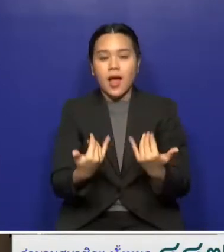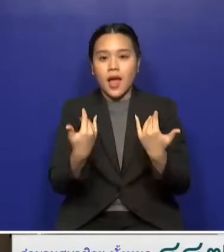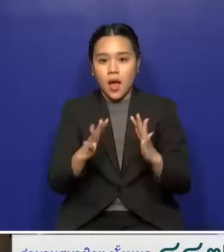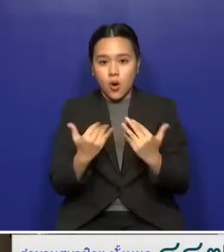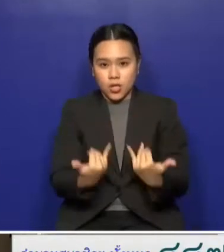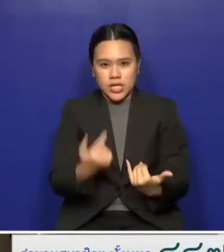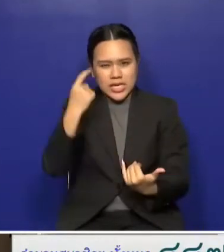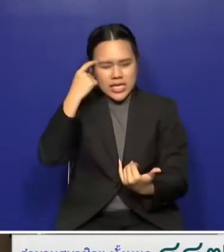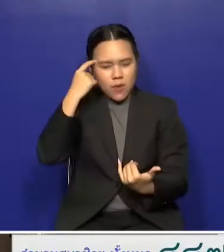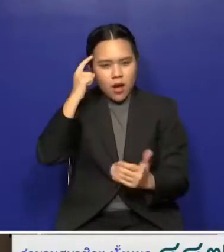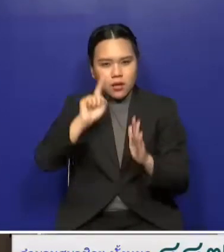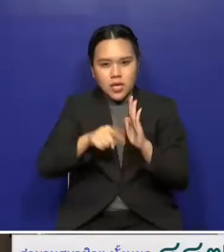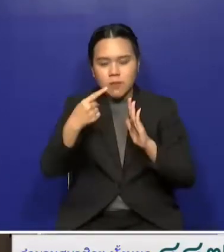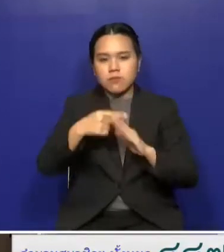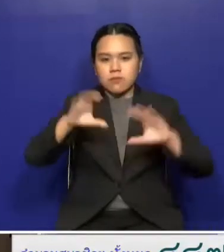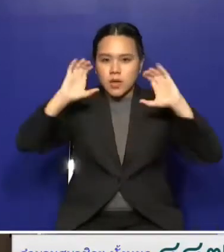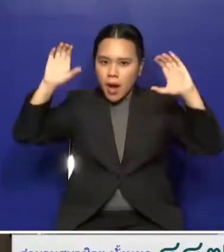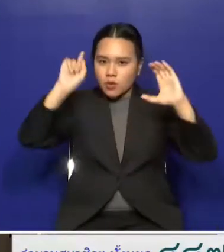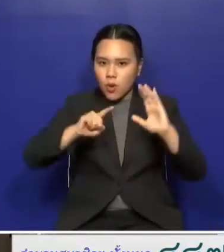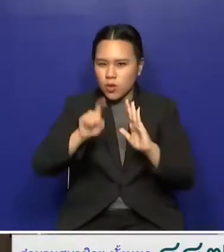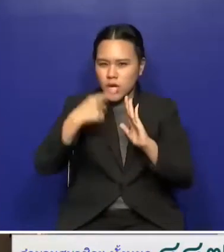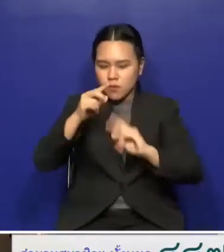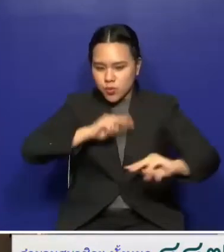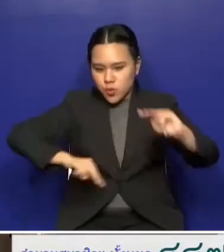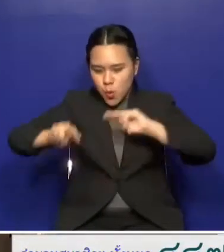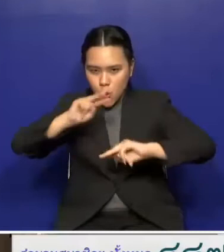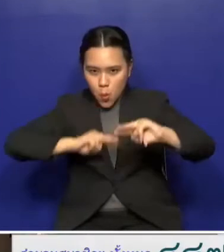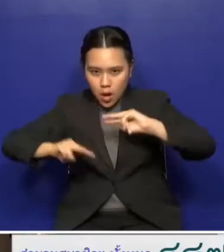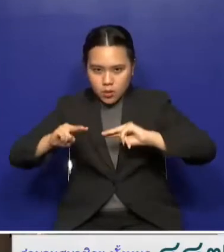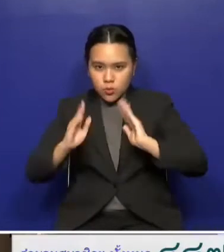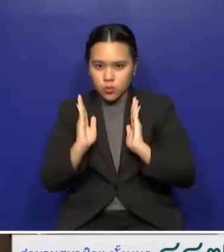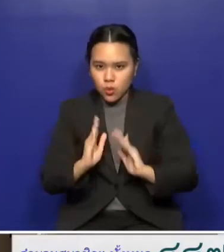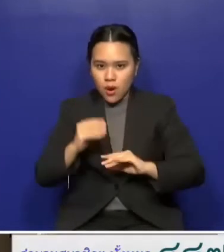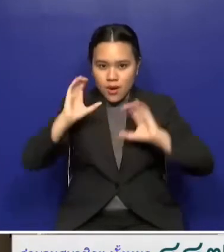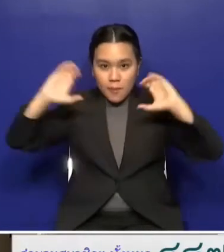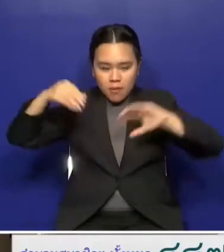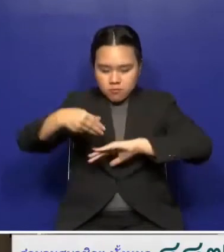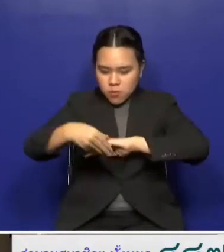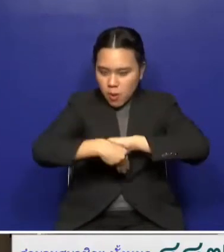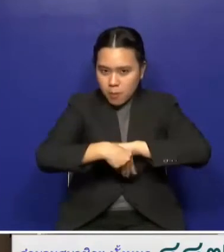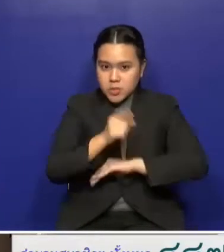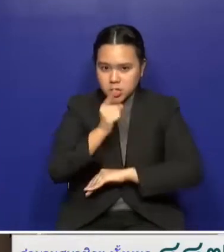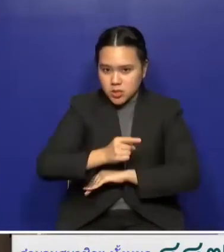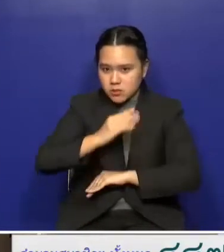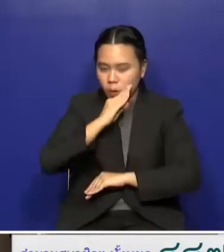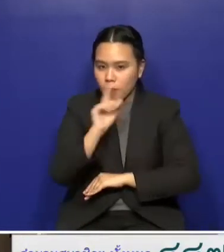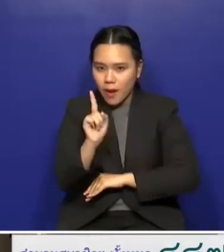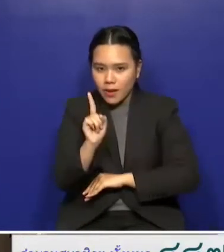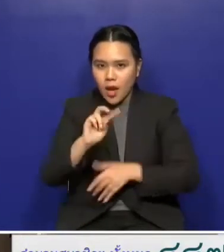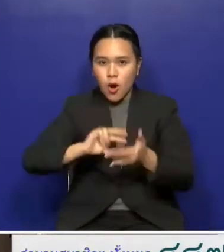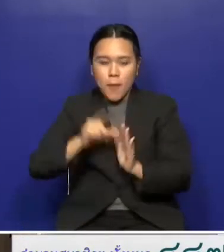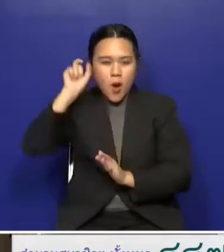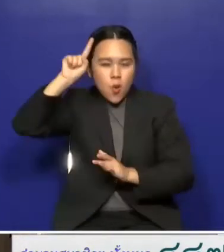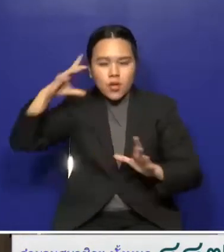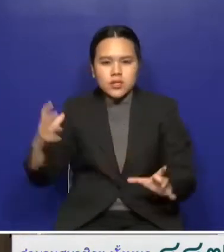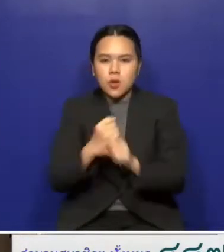ำเนินการตรวจสอบว่ามีจริงหรือไม่อย่างไรไม่ใช่รีบด่วนสรุปครับว่า